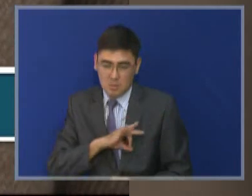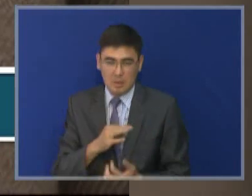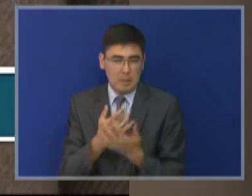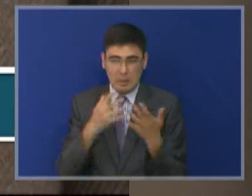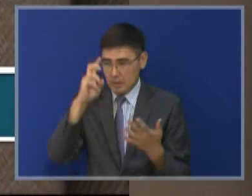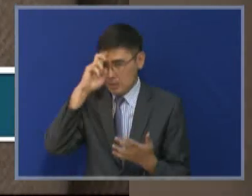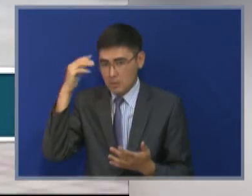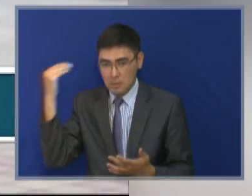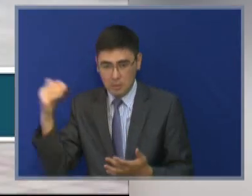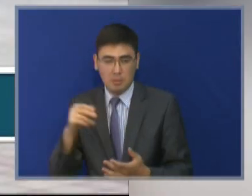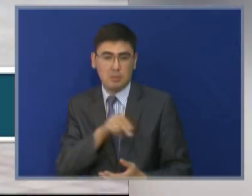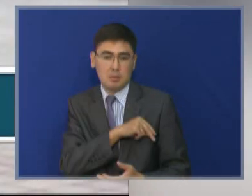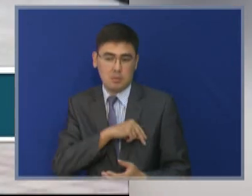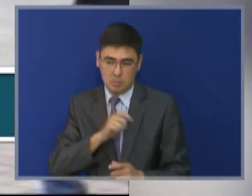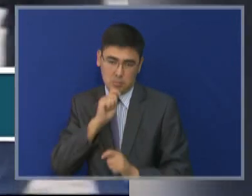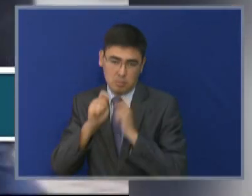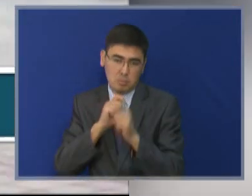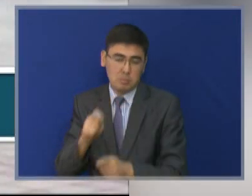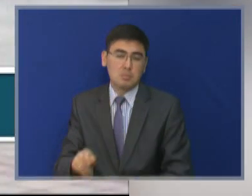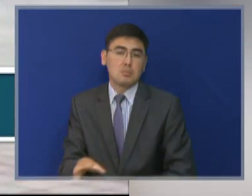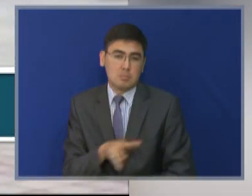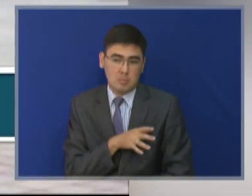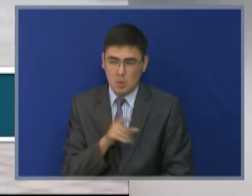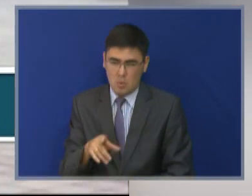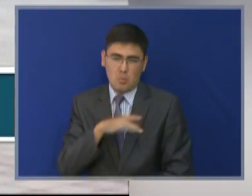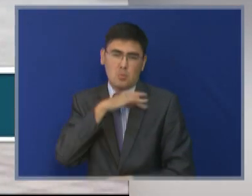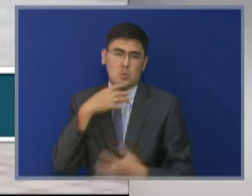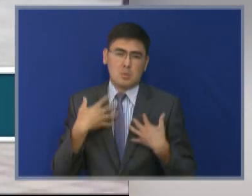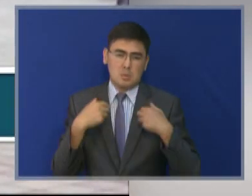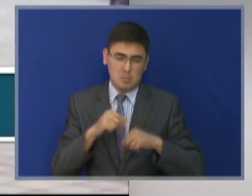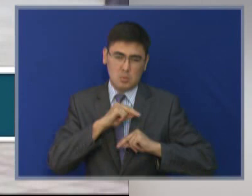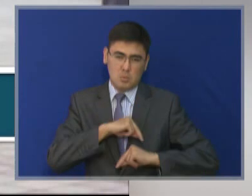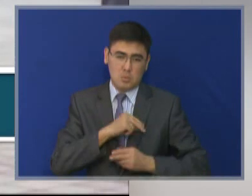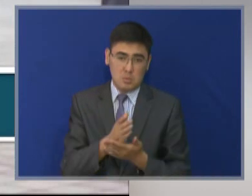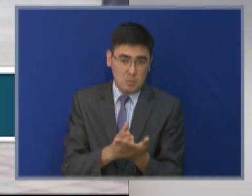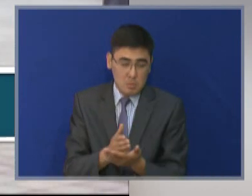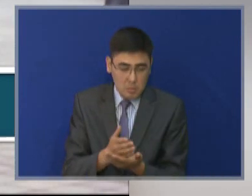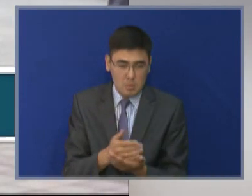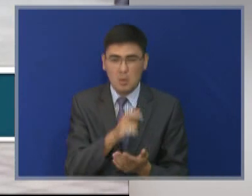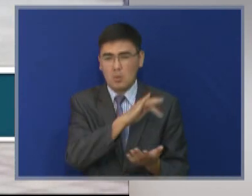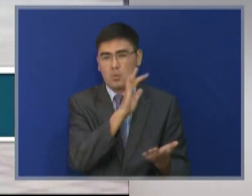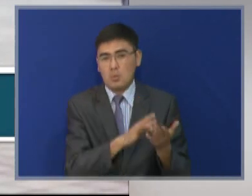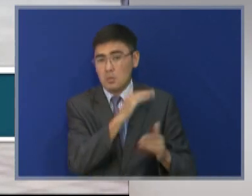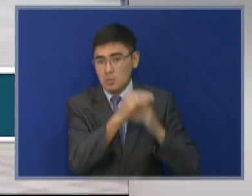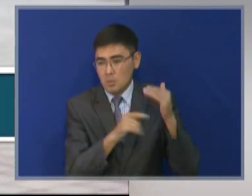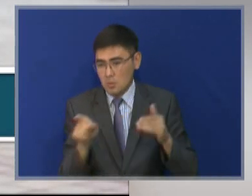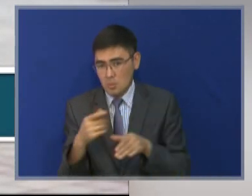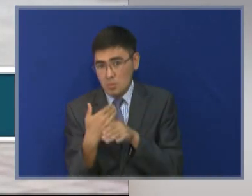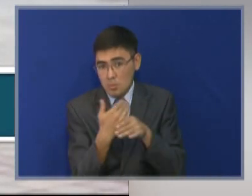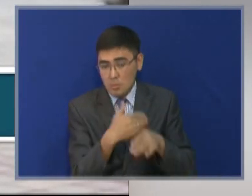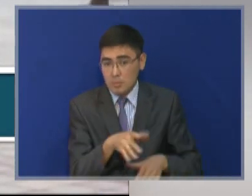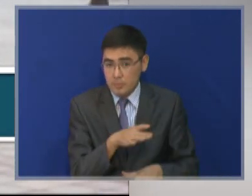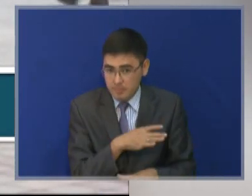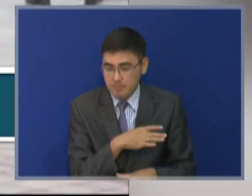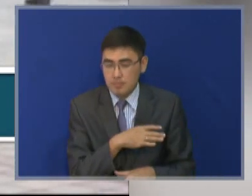үкметтік наградалармен марапатталған. Көп жылдық адал еңбегі қаланың дамуына қосқан үлесі және белсенді қоғамдық саяси